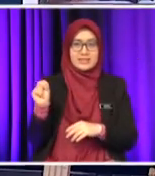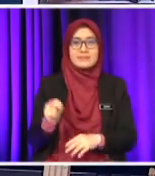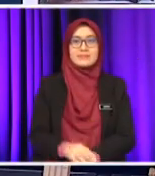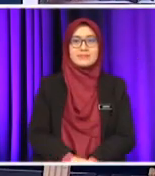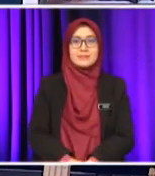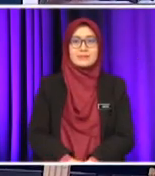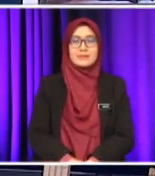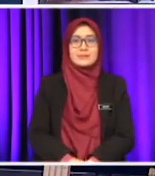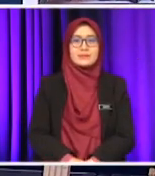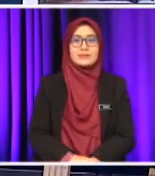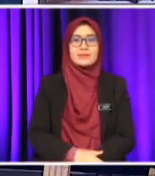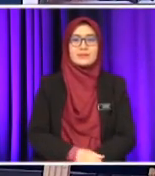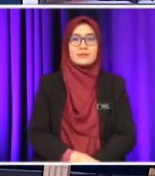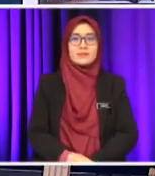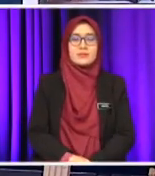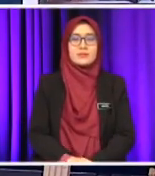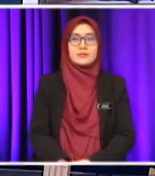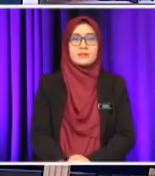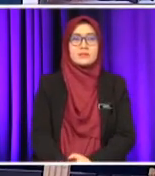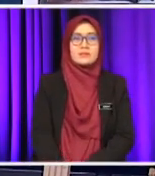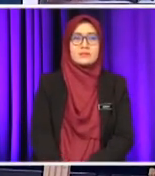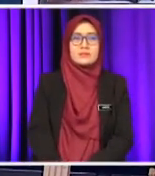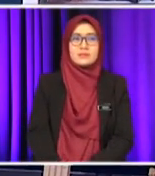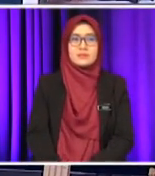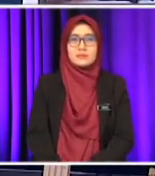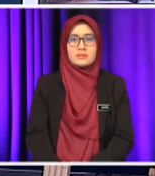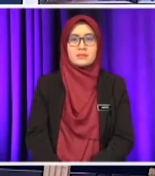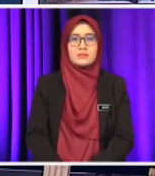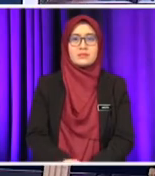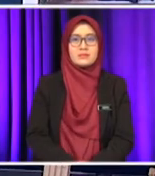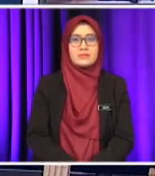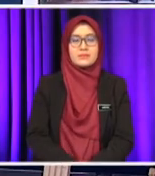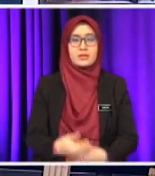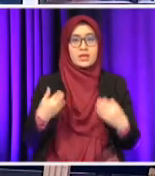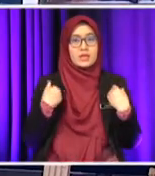kita akan Letakkan iklan penerangan dekat